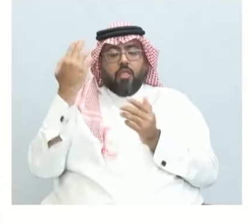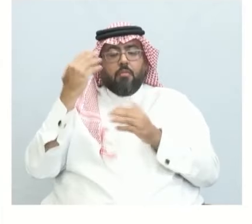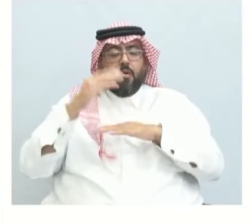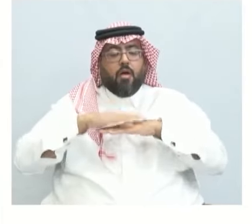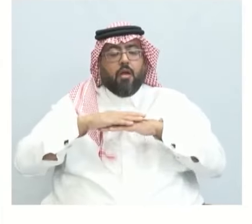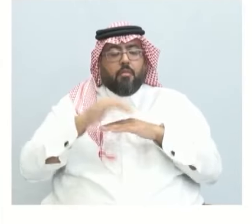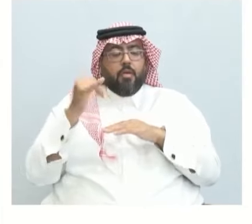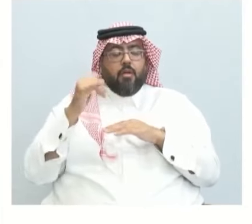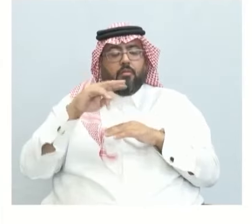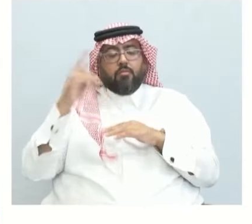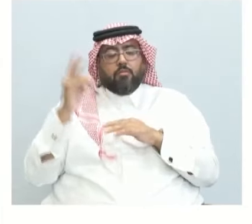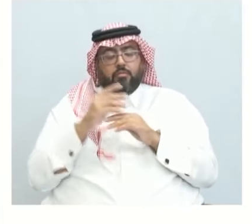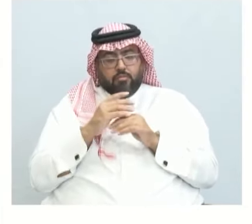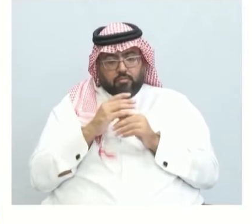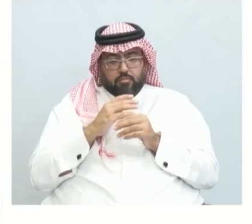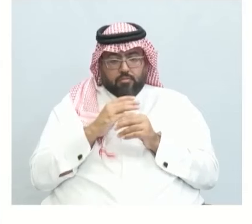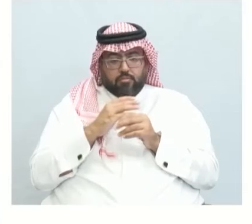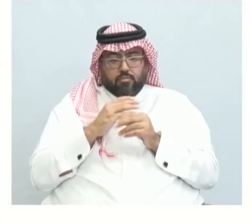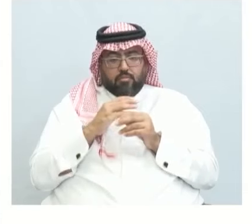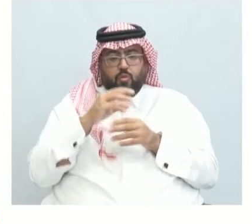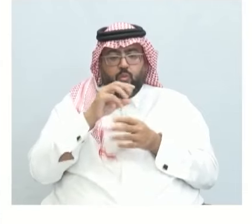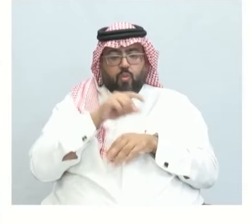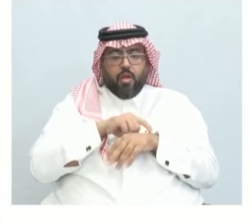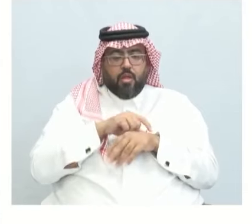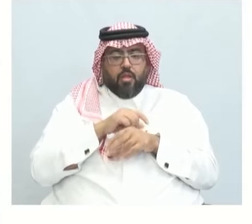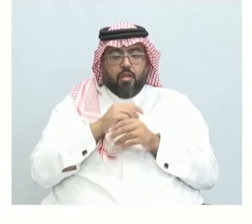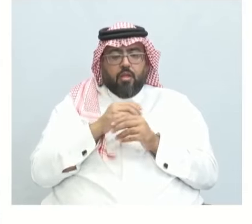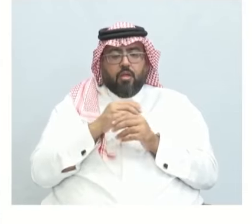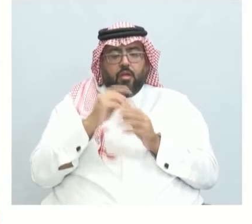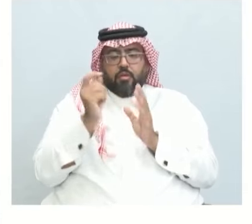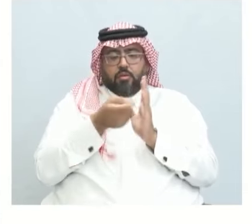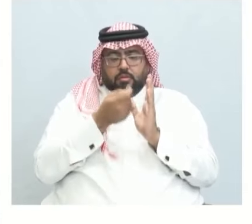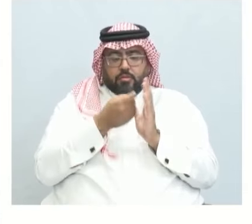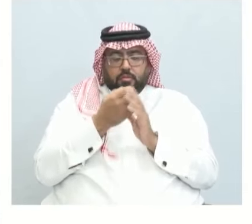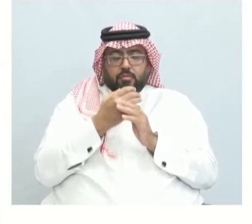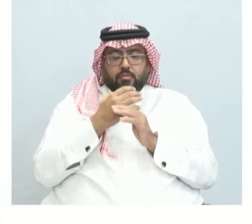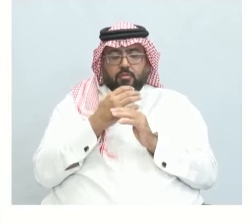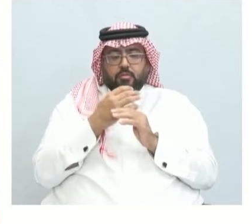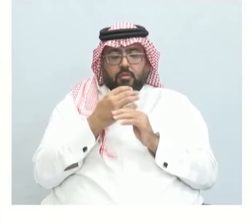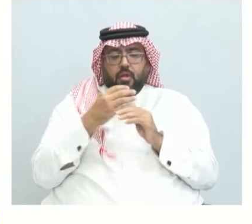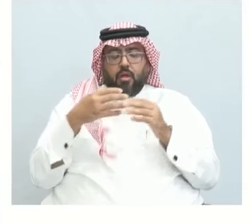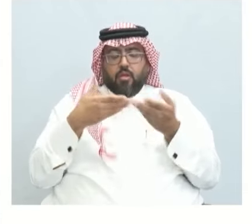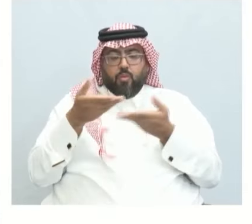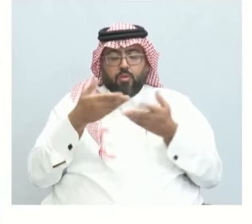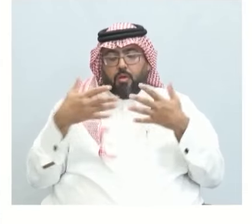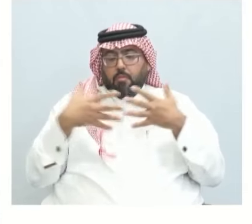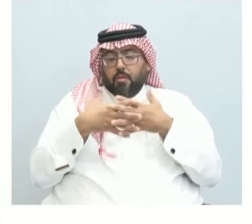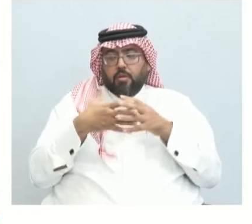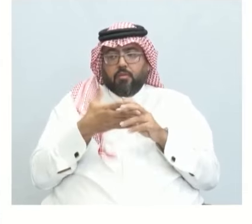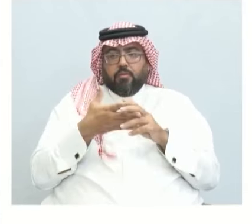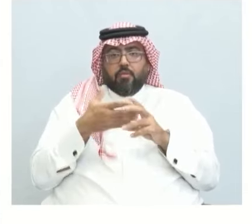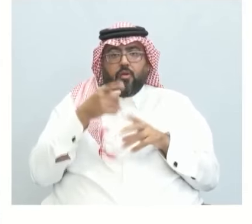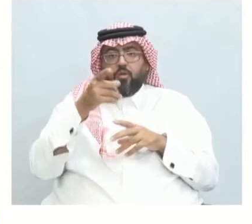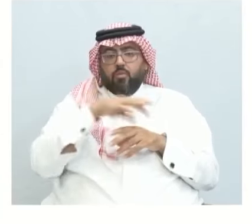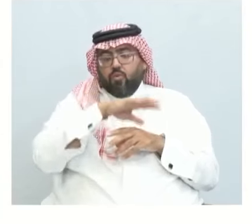الاخرى اذكر بعض العصور الادب العربيه الاخرى وفتراتها ثم دون ما توصلت اليه معهم انت وزملائك او انت